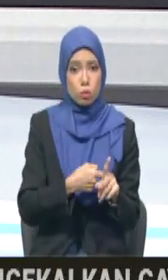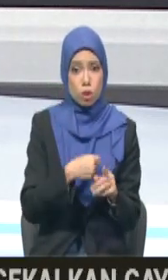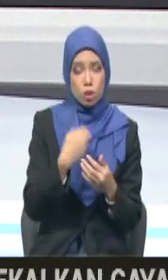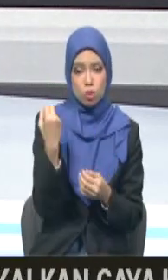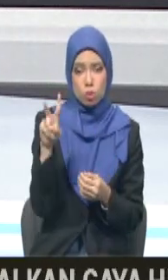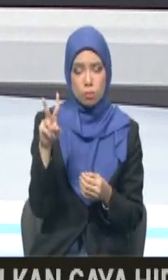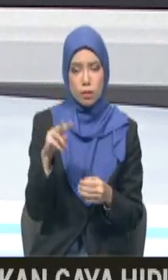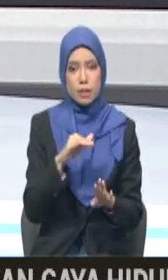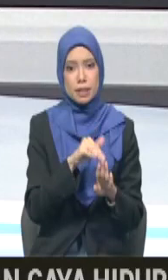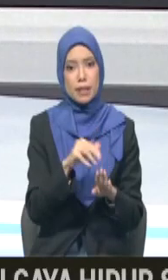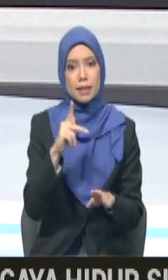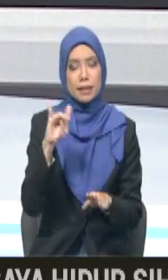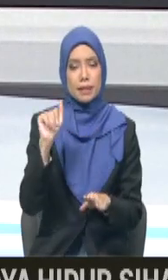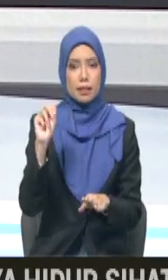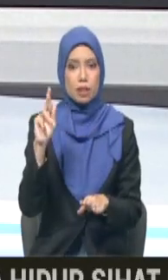Kampung